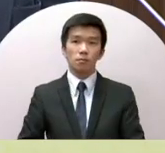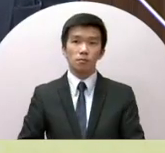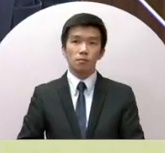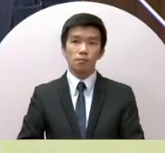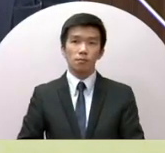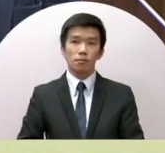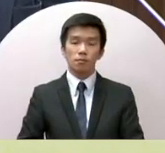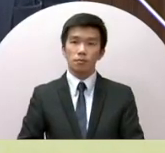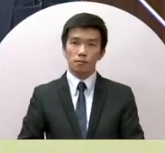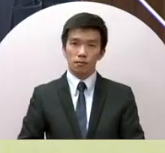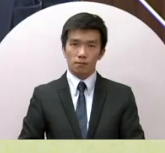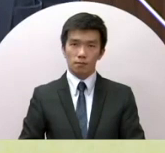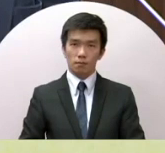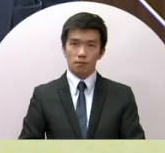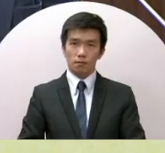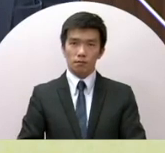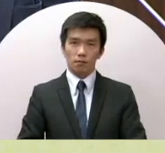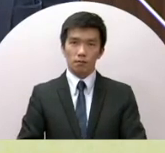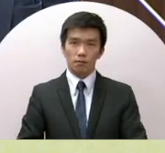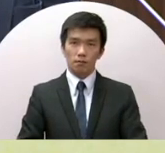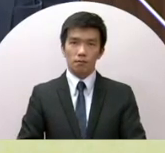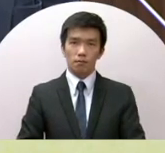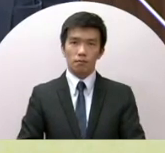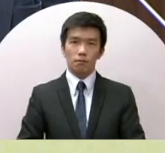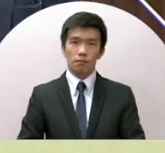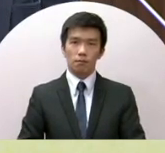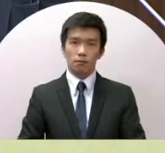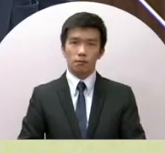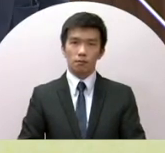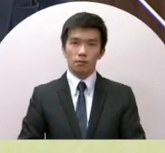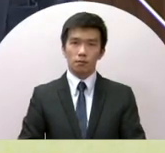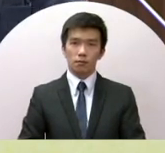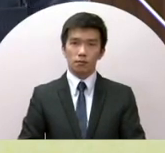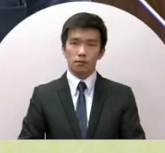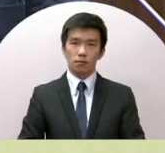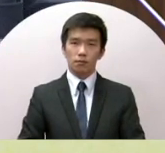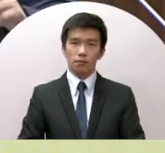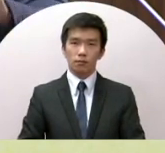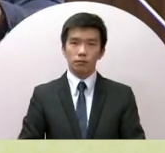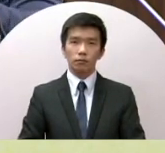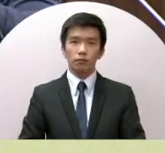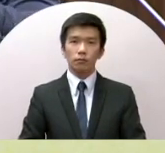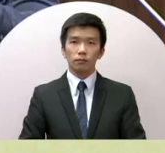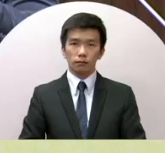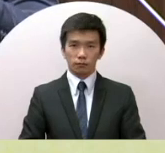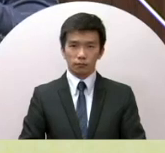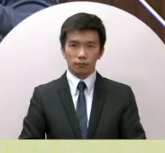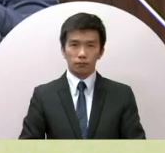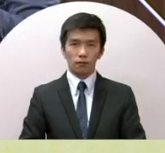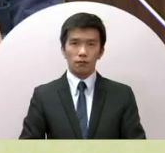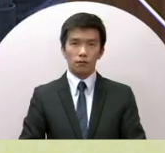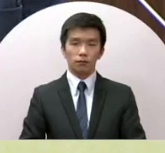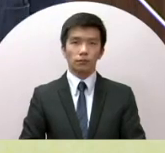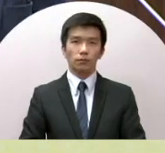的支持。那行政院的草案已经送到贵院来进行审议，所以